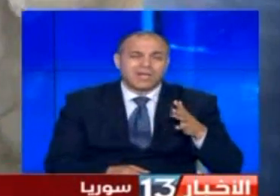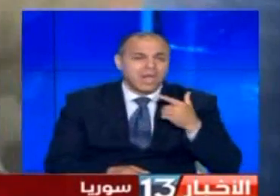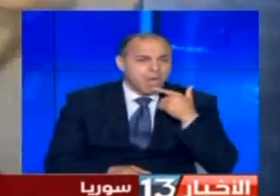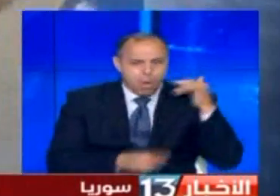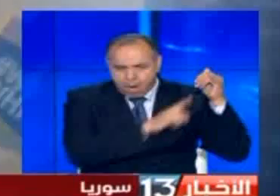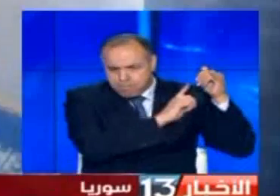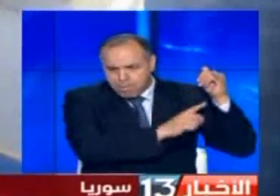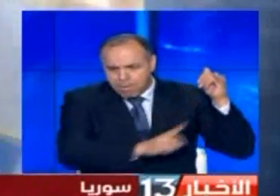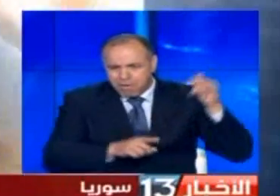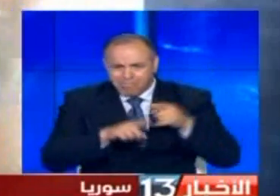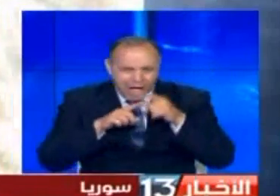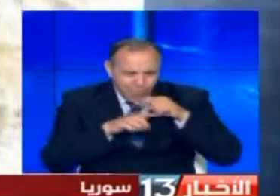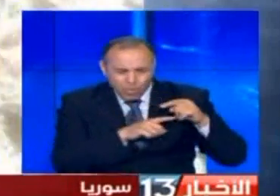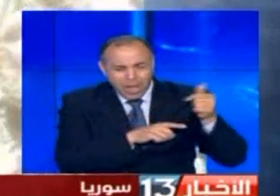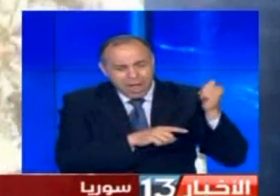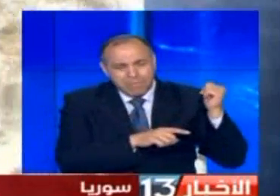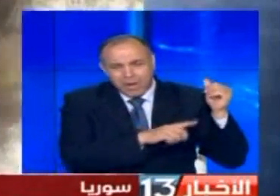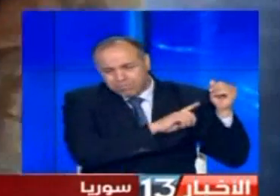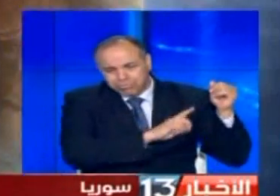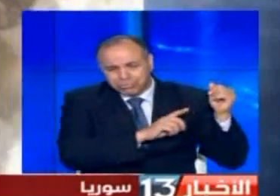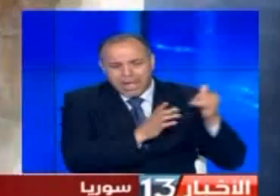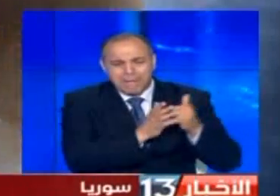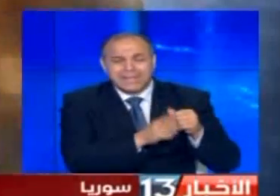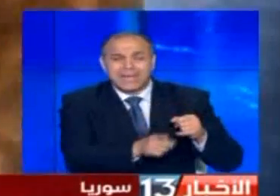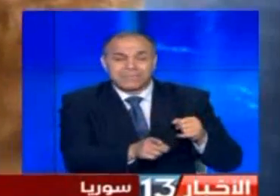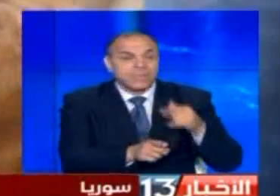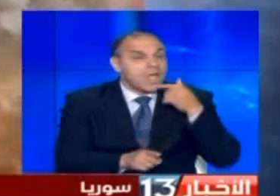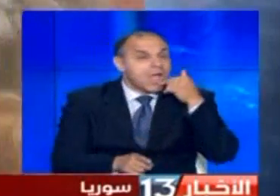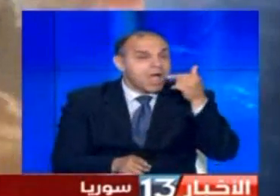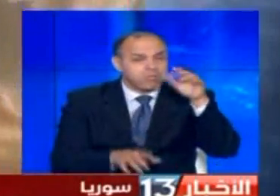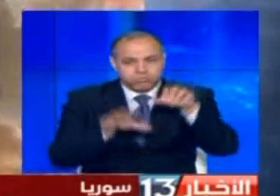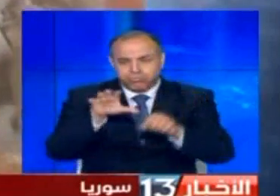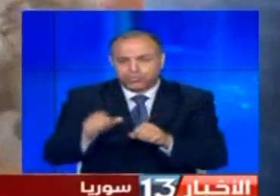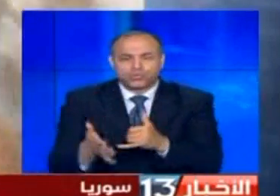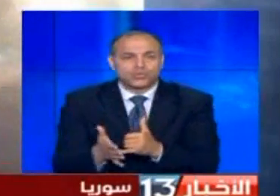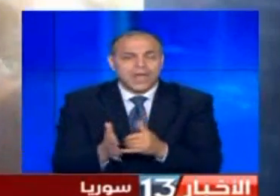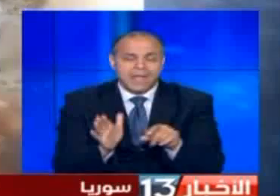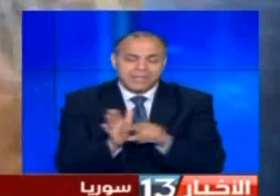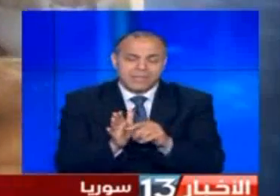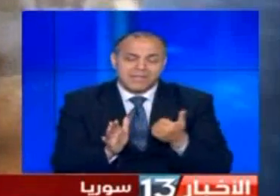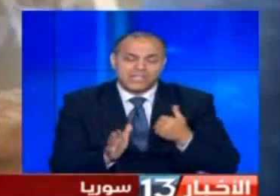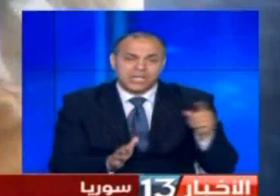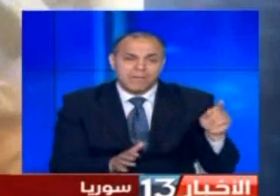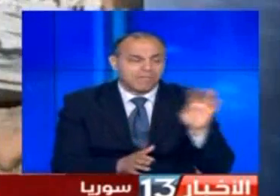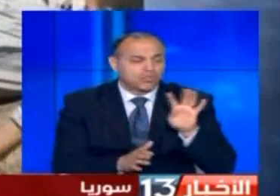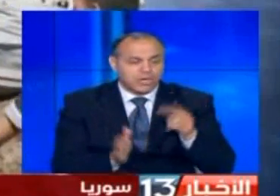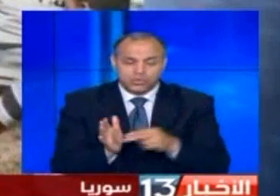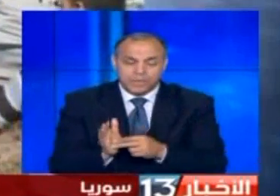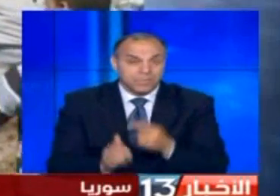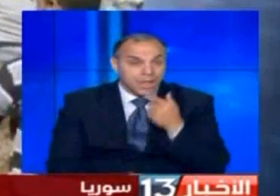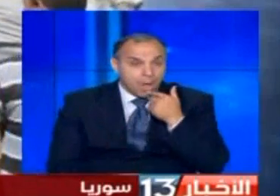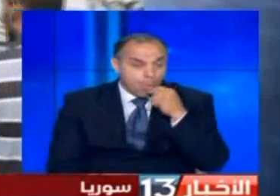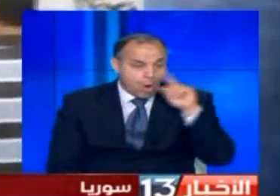في غارات شنها التحالف مساء امس على مدينه الميادين التي يسيطر عليها تنظيم داعش الارهابي شرق البلاد